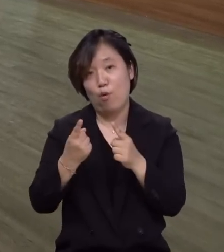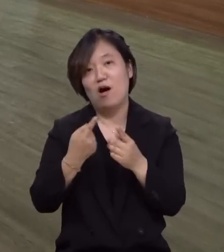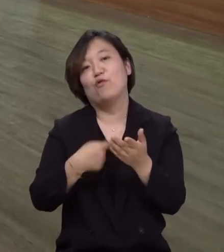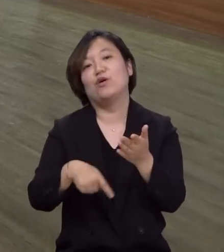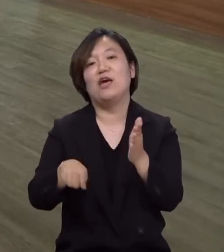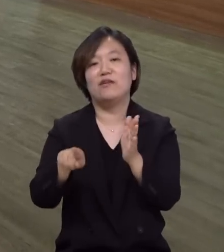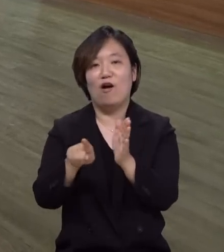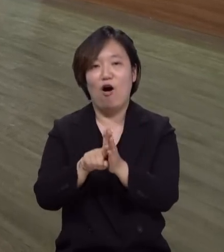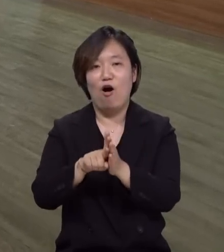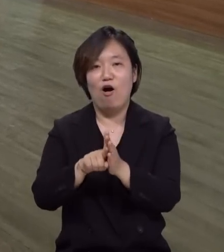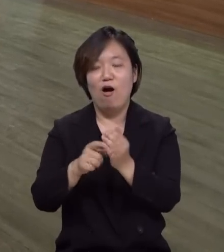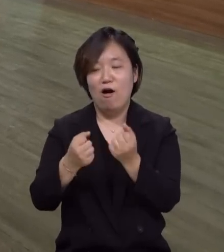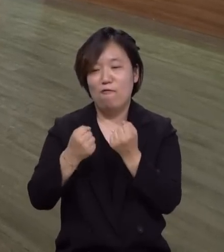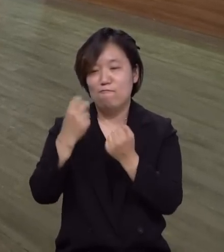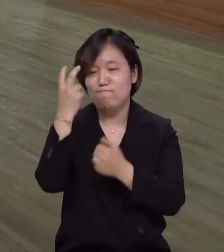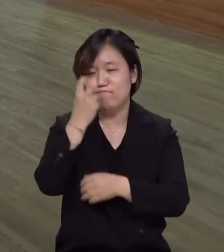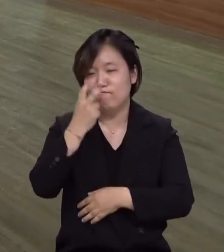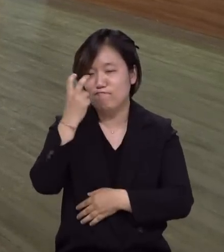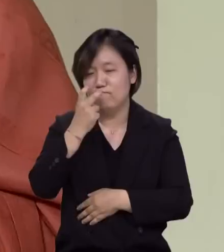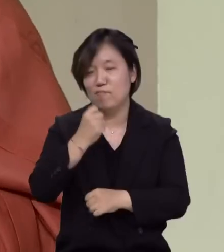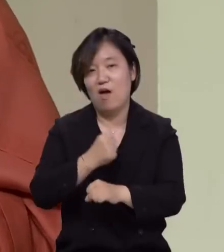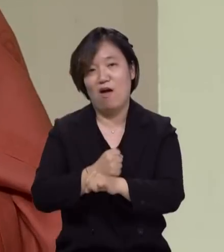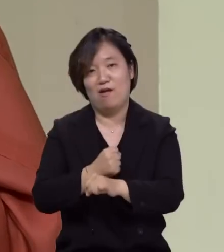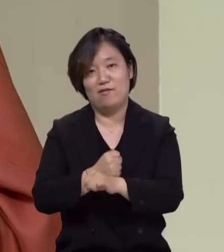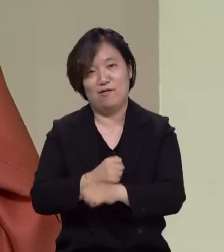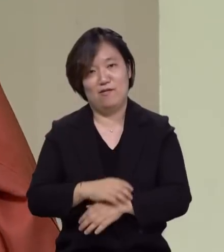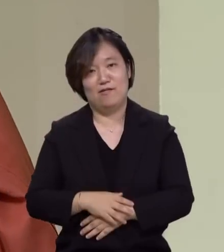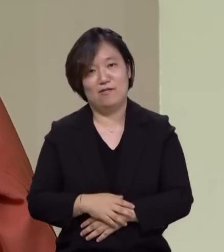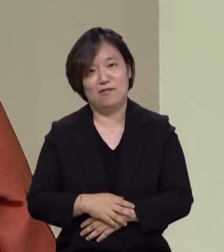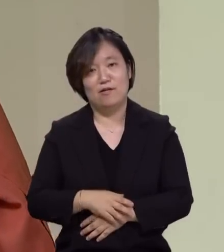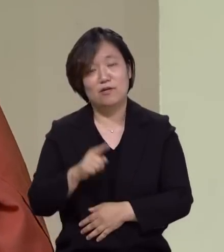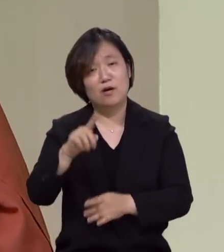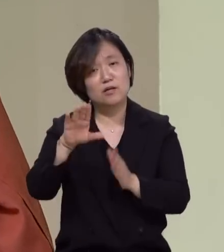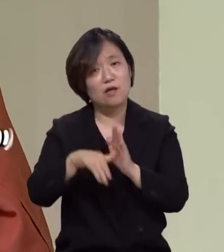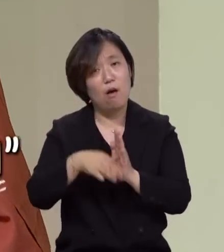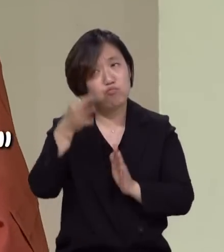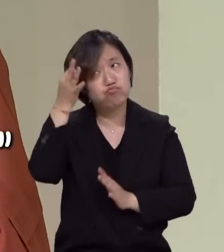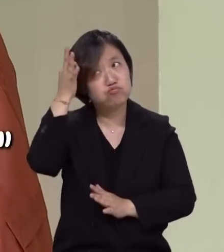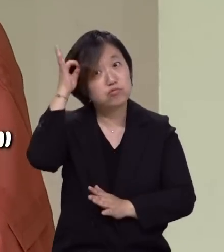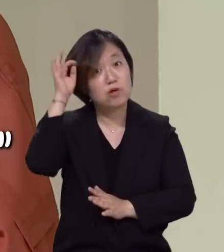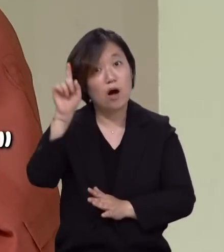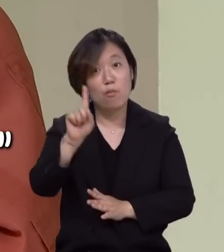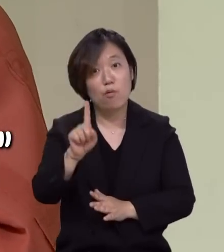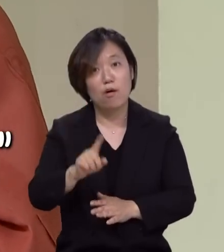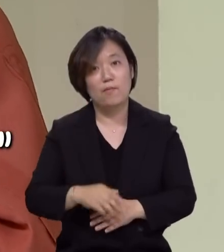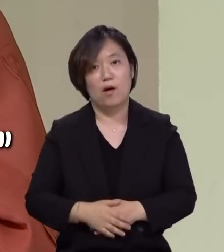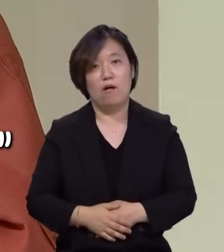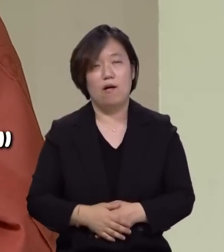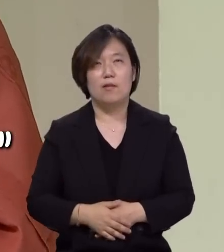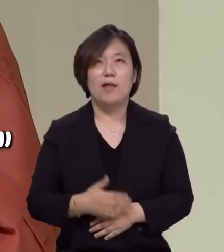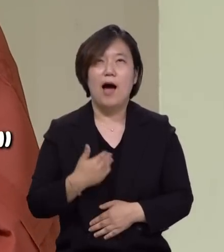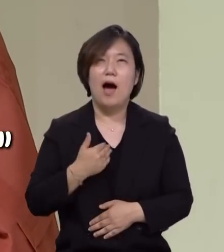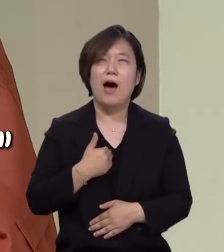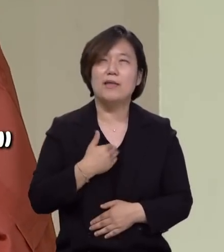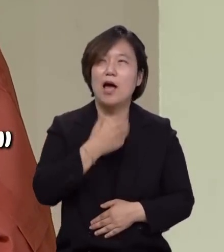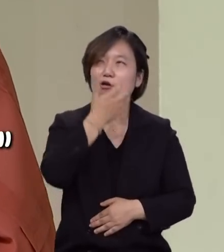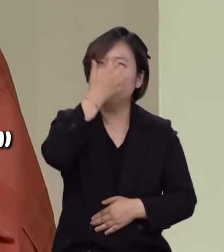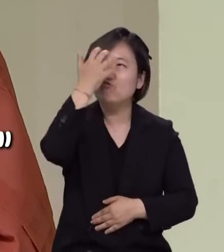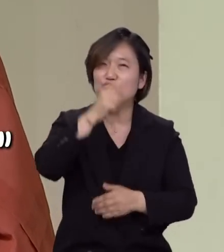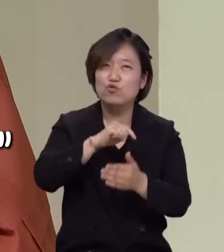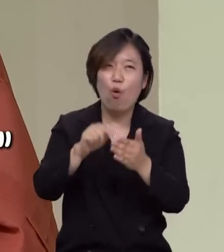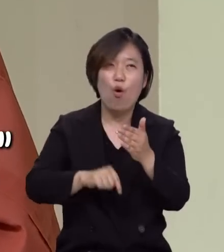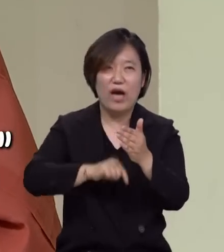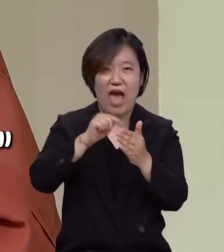건강관리를 하고 계시면서 이런 생각이 드시더래요 아 그 탑의 끝이